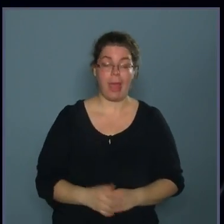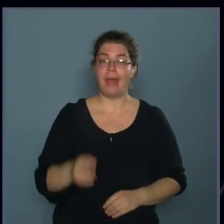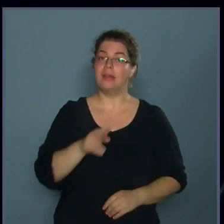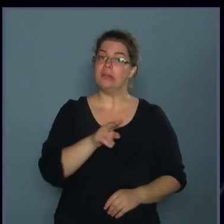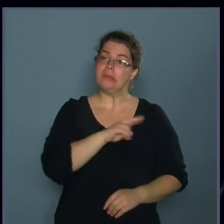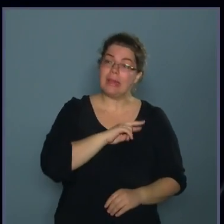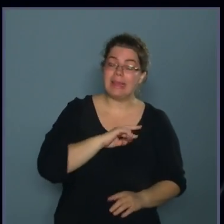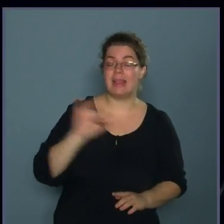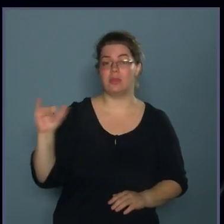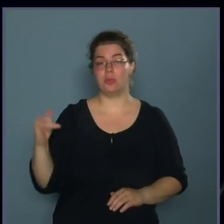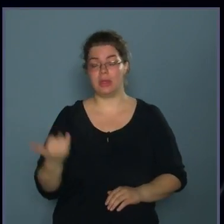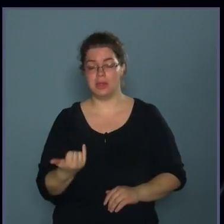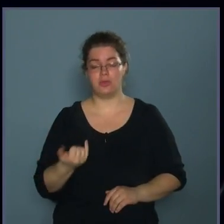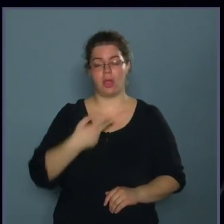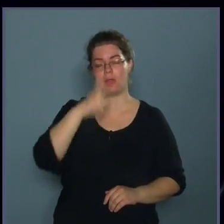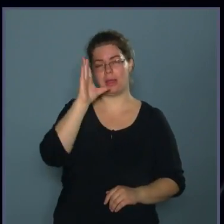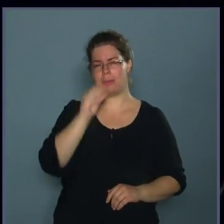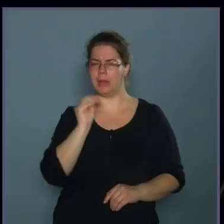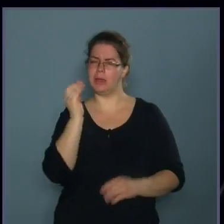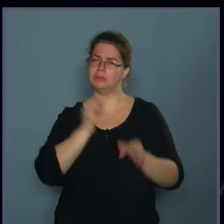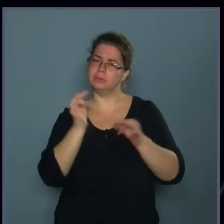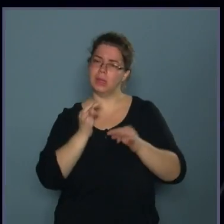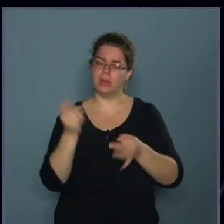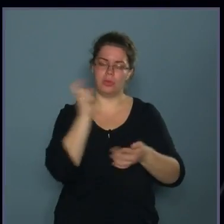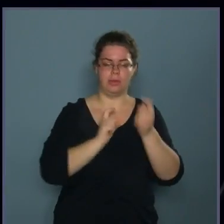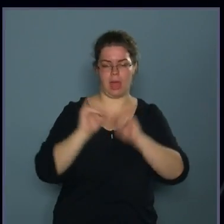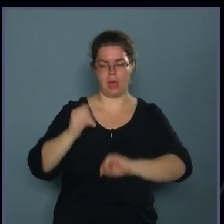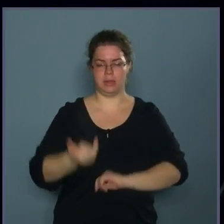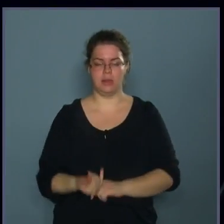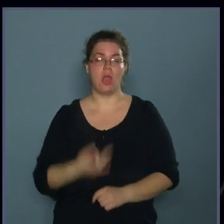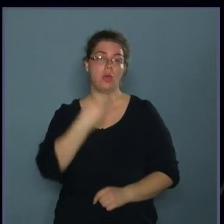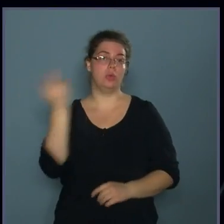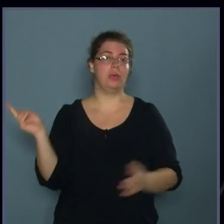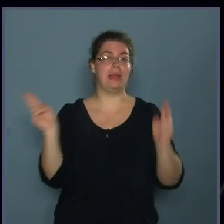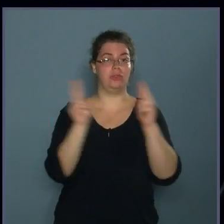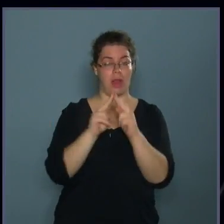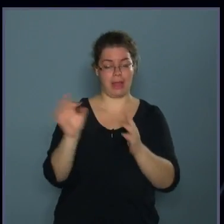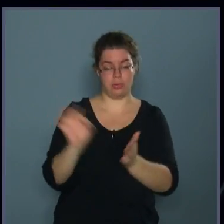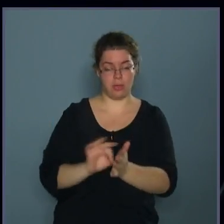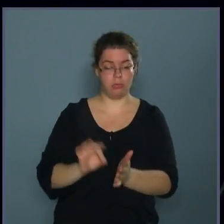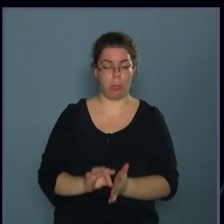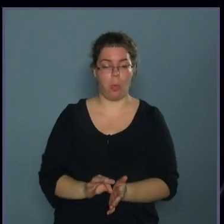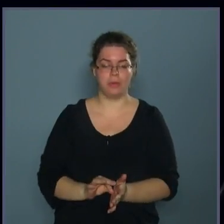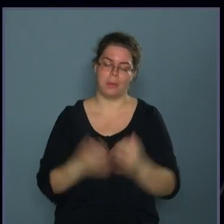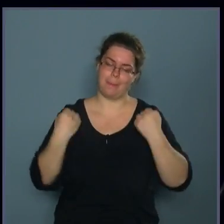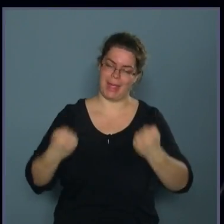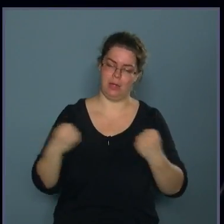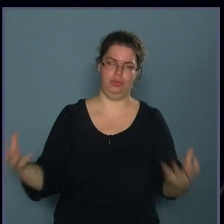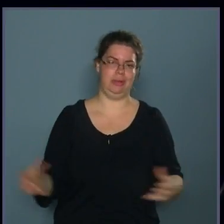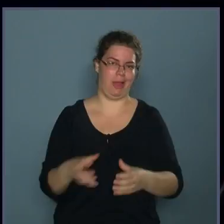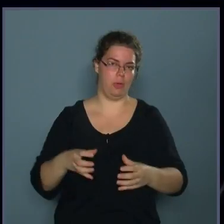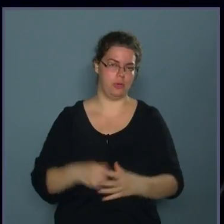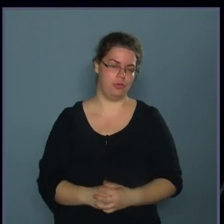Feltételezésünk és szakembereink mérései szerint is a kulturális találkozási pontok megerősítik a